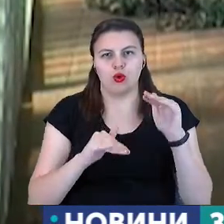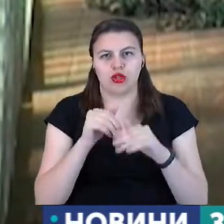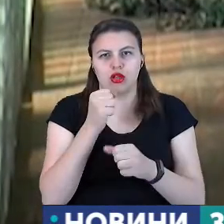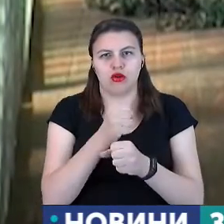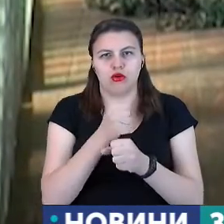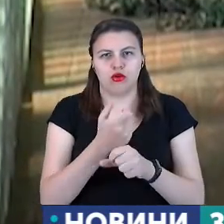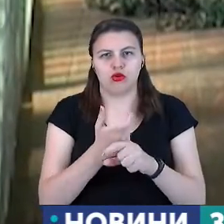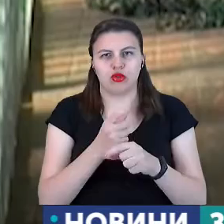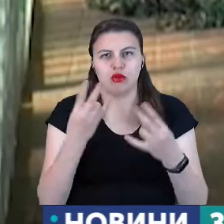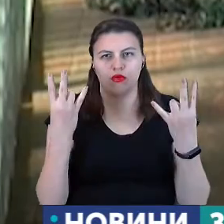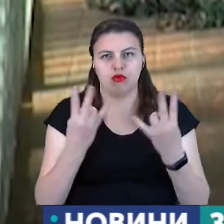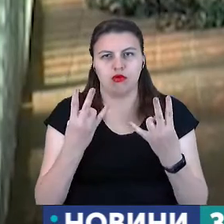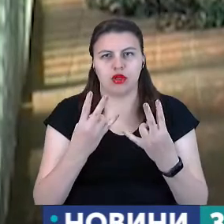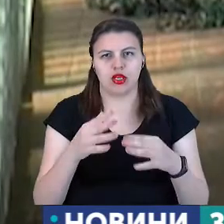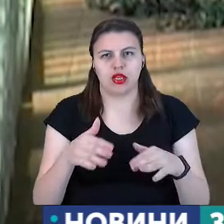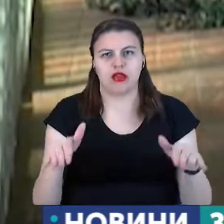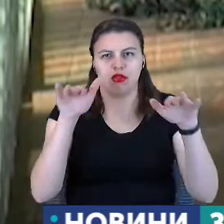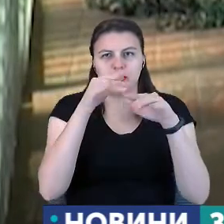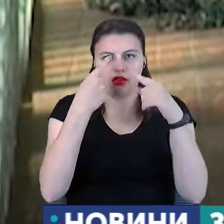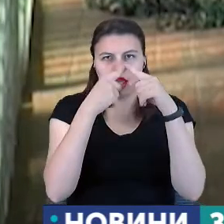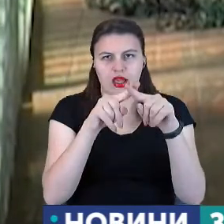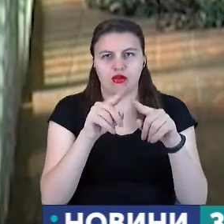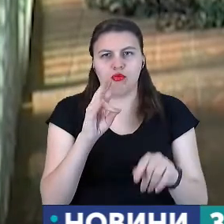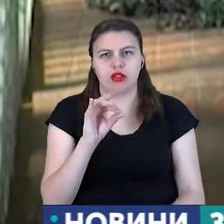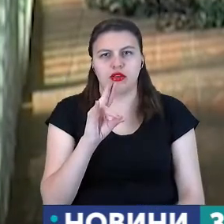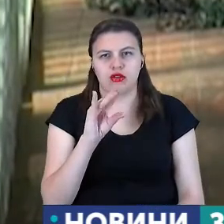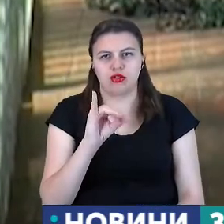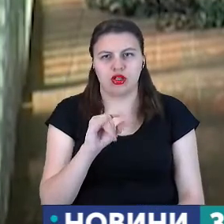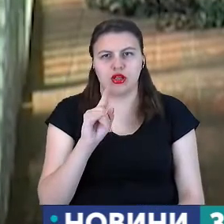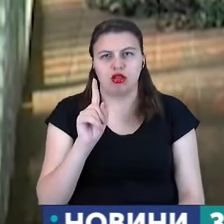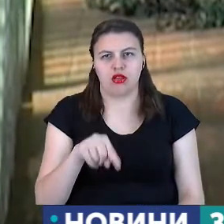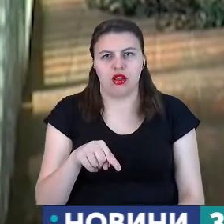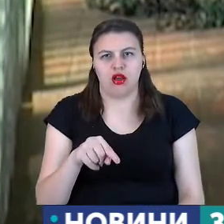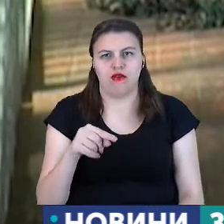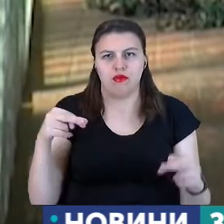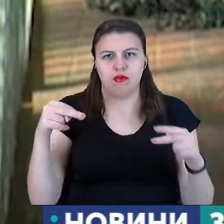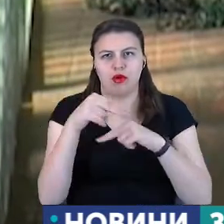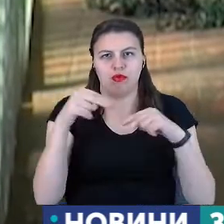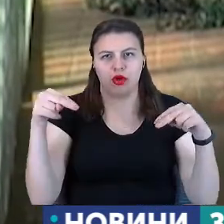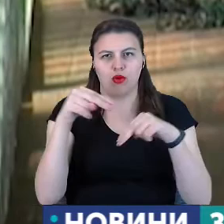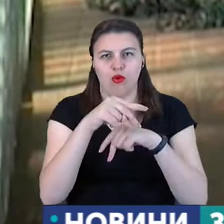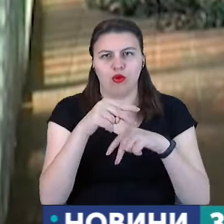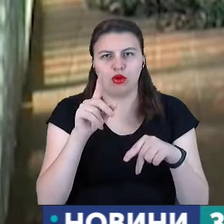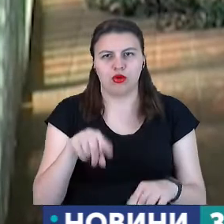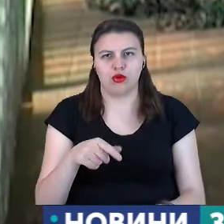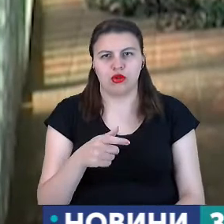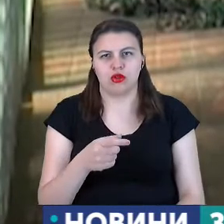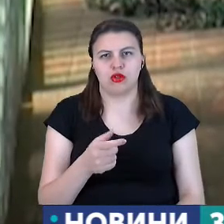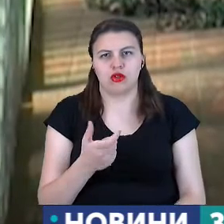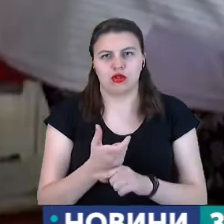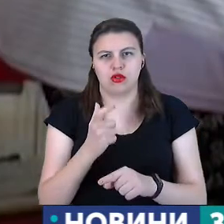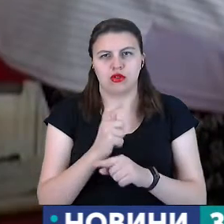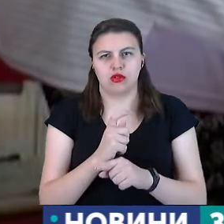техніку накривати, і бліндажі, і навіть де вони, ну як переходити, де вони переходять, тому що дуже